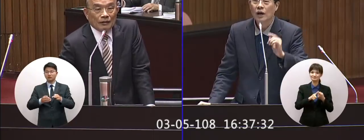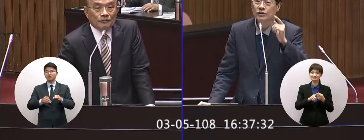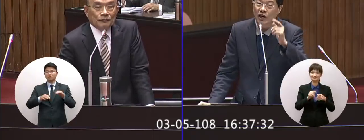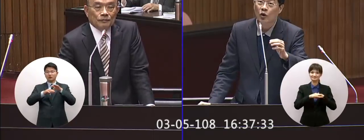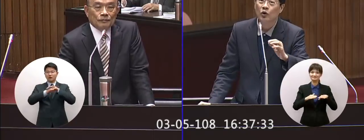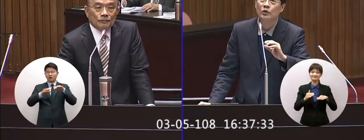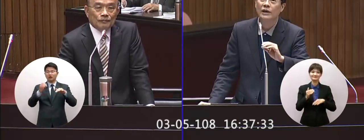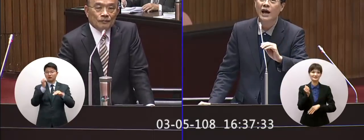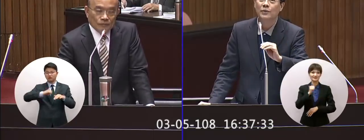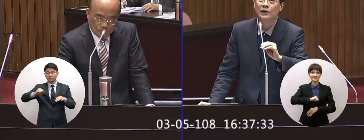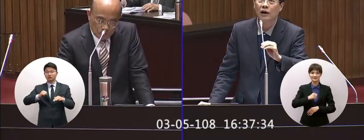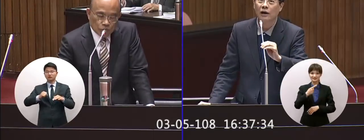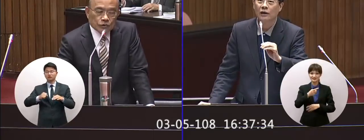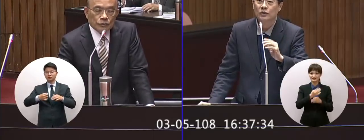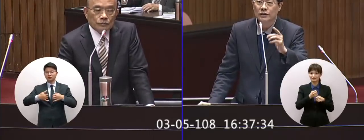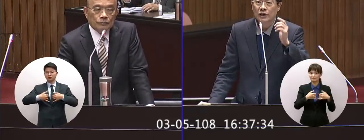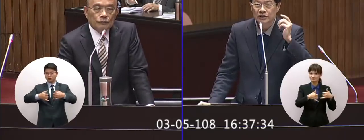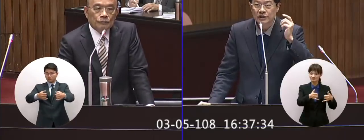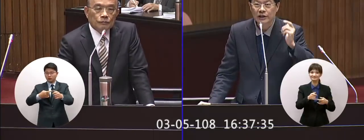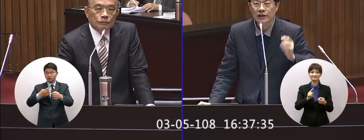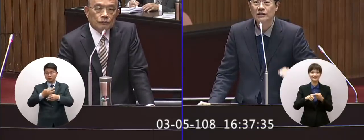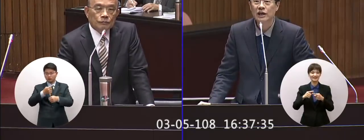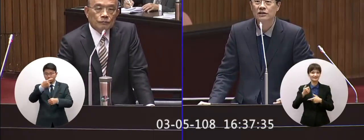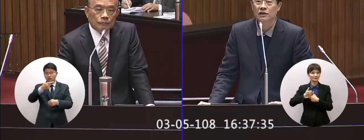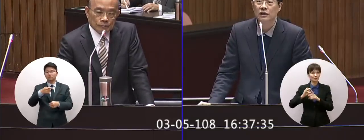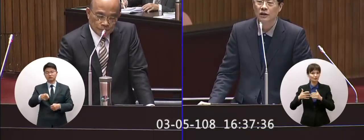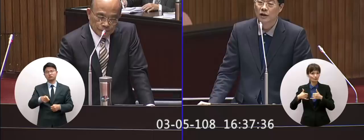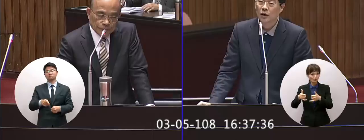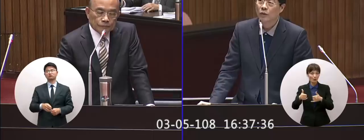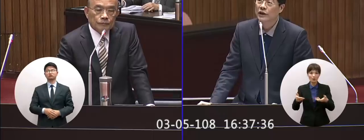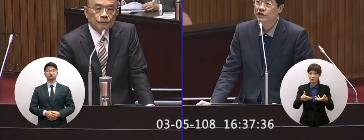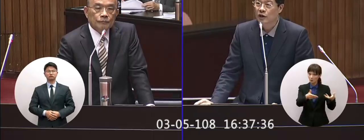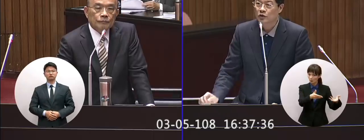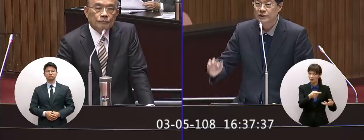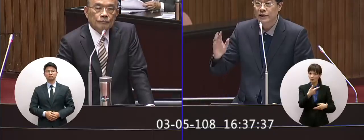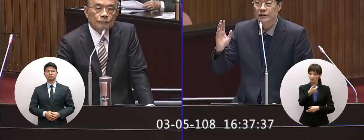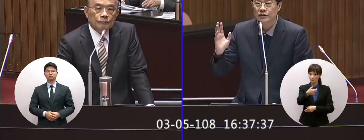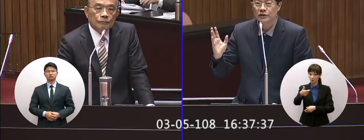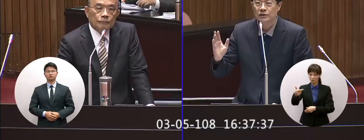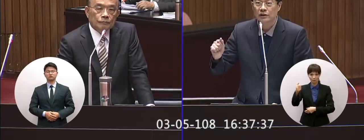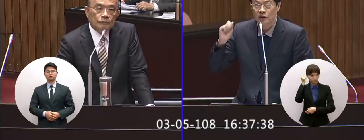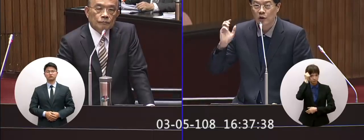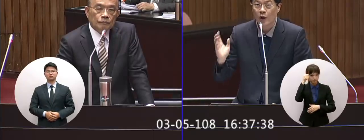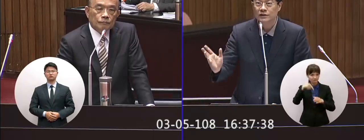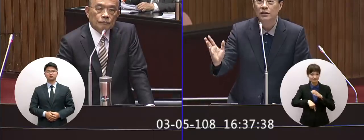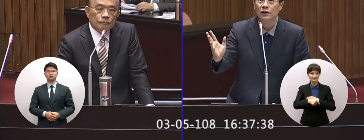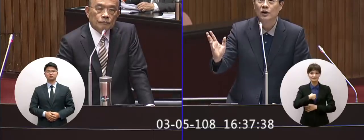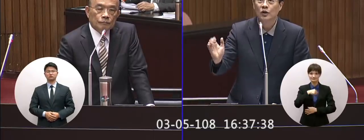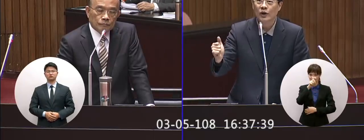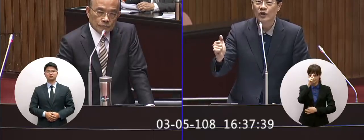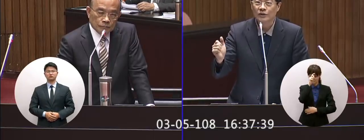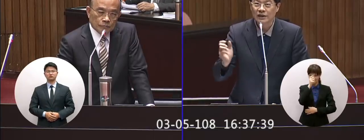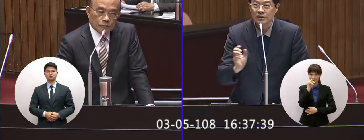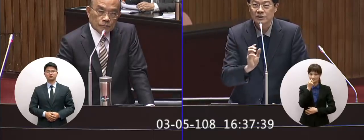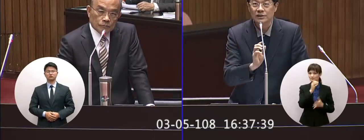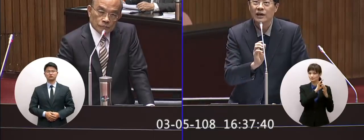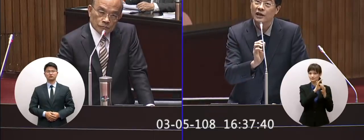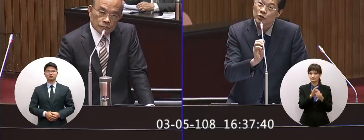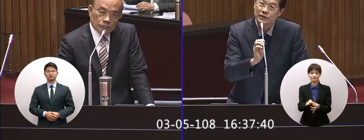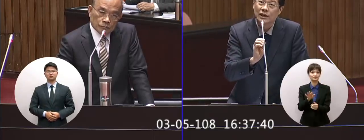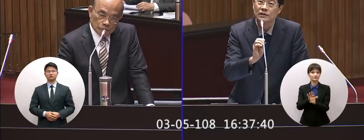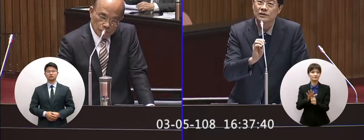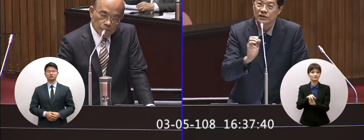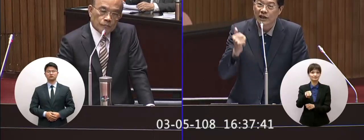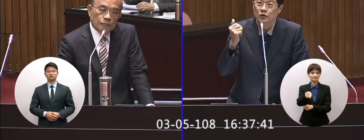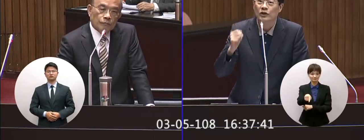道 通车了嘛， 建国路的开辟啊， 都是， 所以这个是令人印象深刻。我们也希望说这样的一个精神呢，能贯彻。推动在这一次